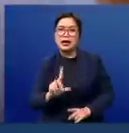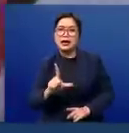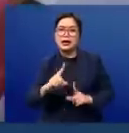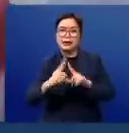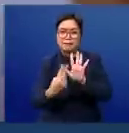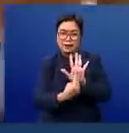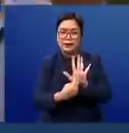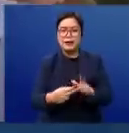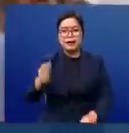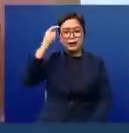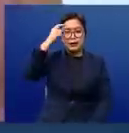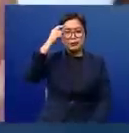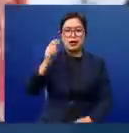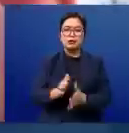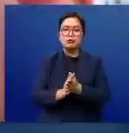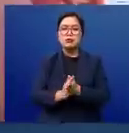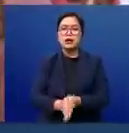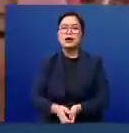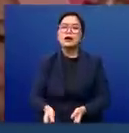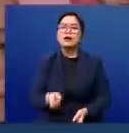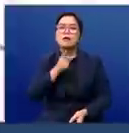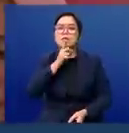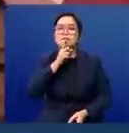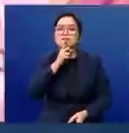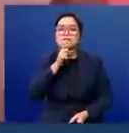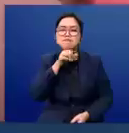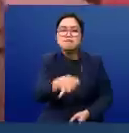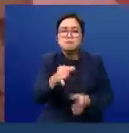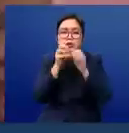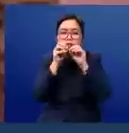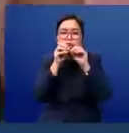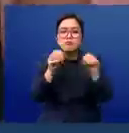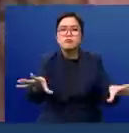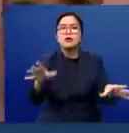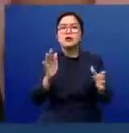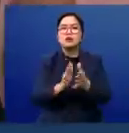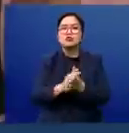telah melakukan tindak pidana penyebaran berita bohong atau hoax atau maka